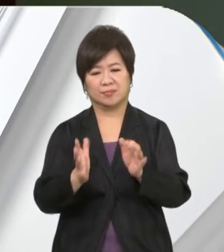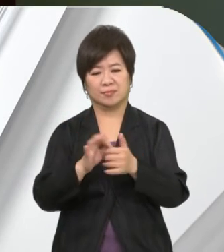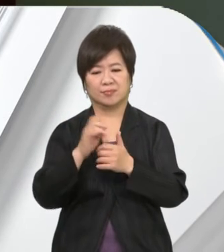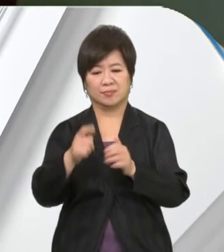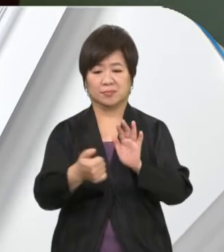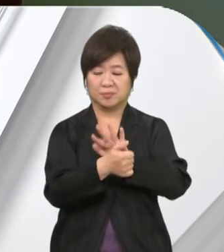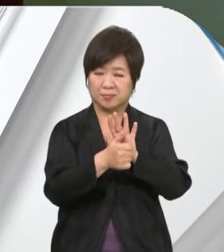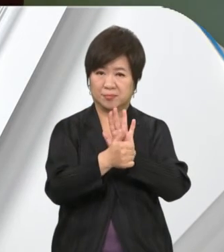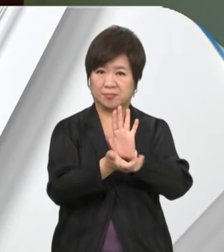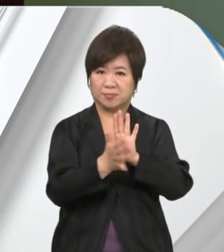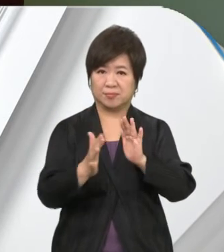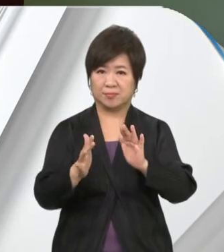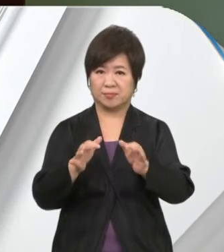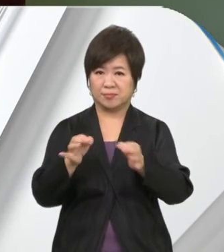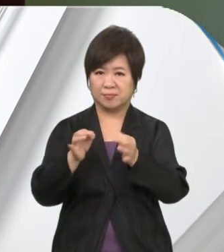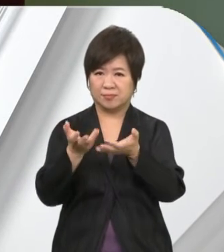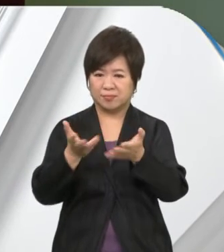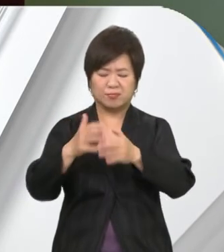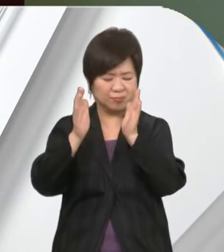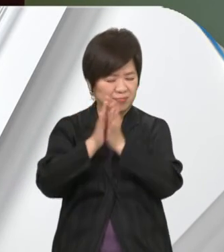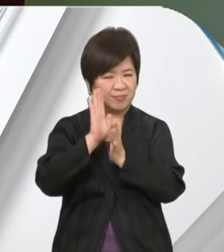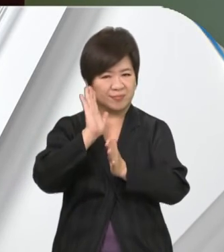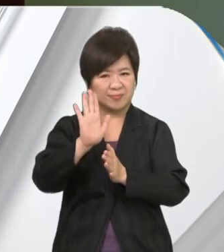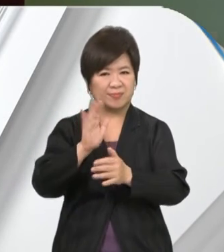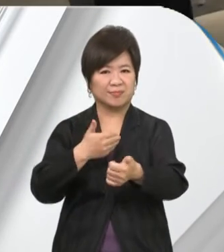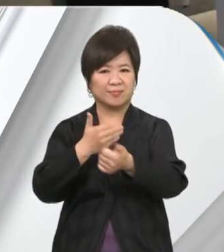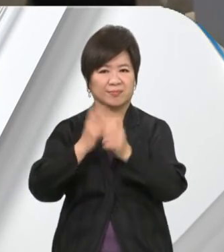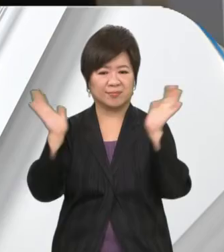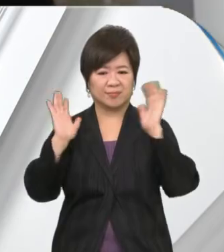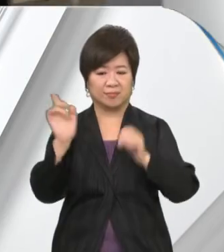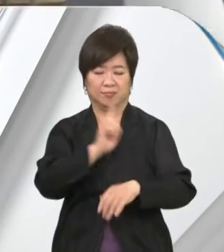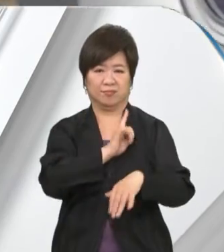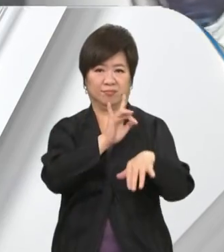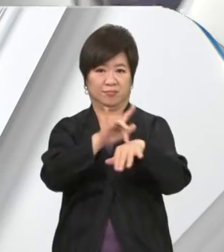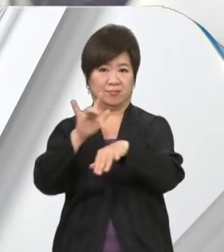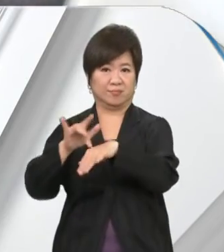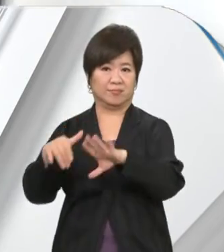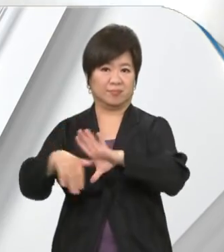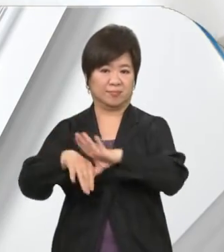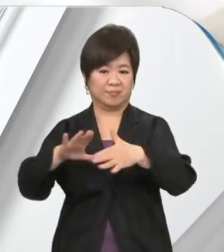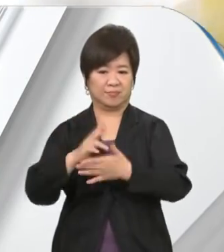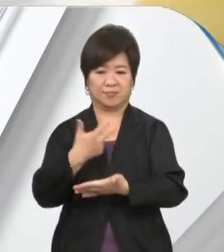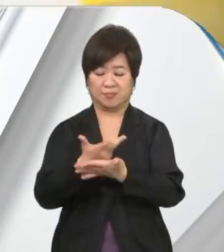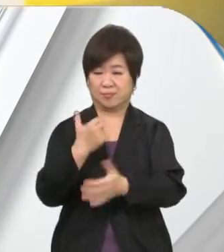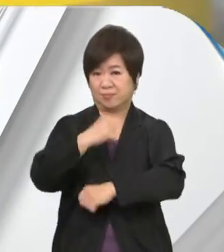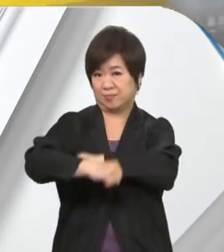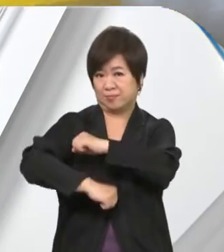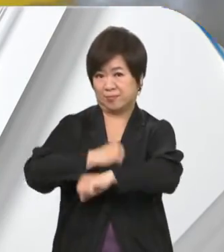玩得到时态内列发通，带领小朋友亲身体验各种文化艺术发